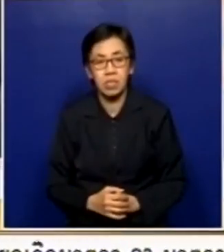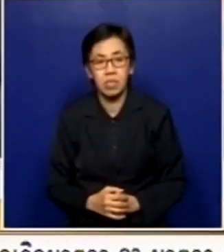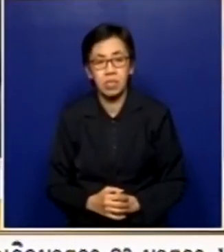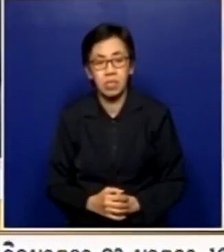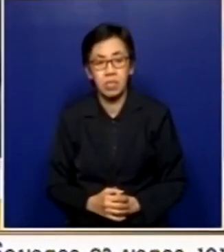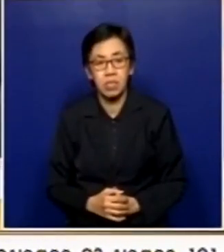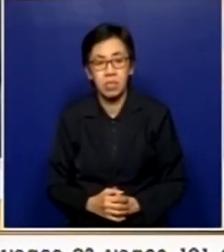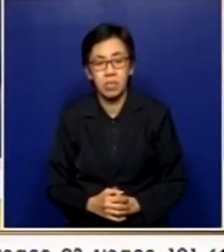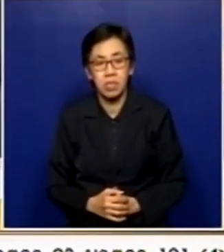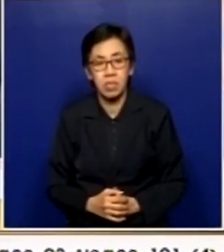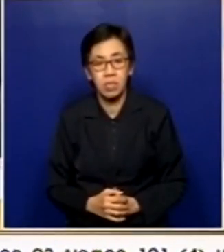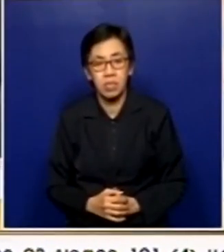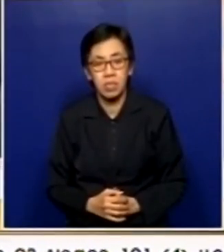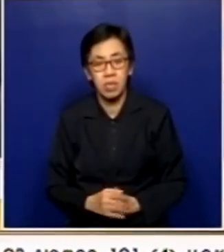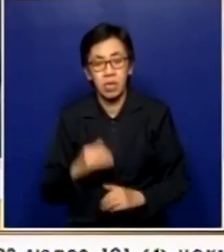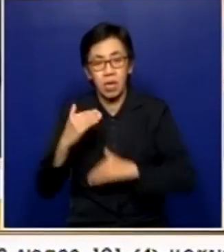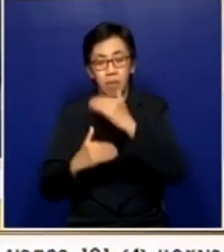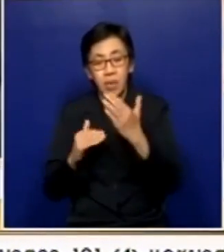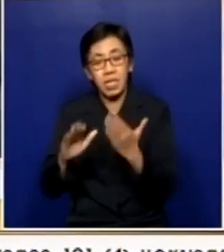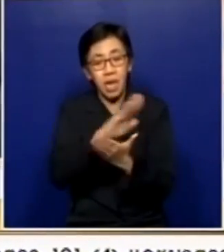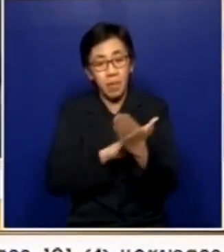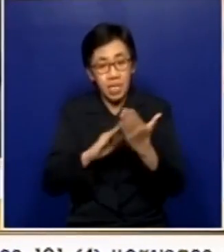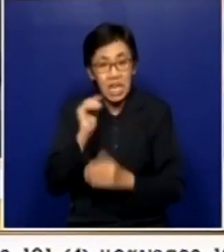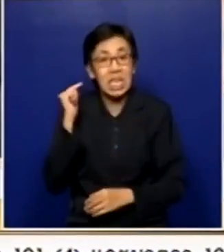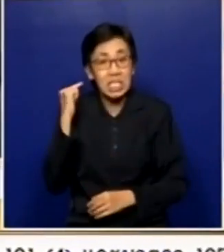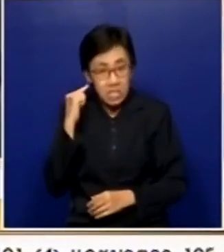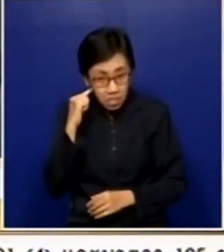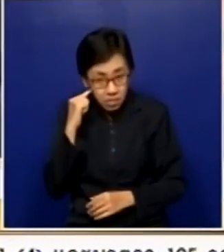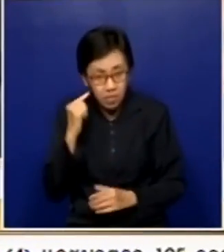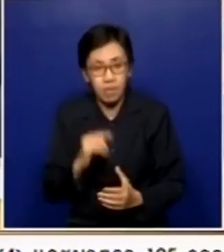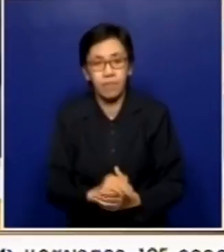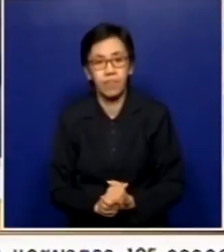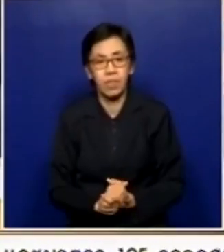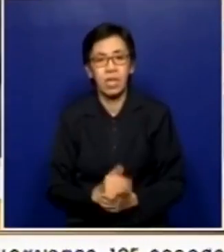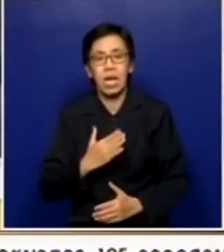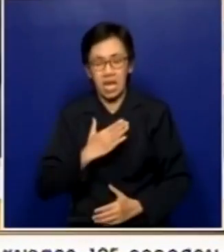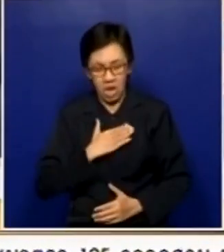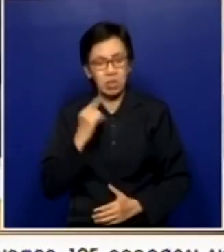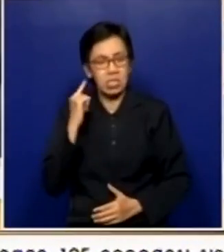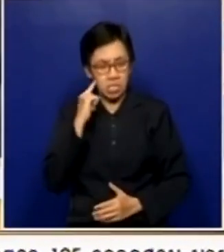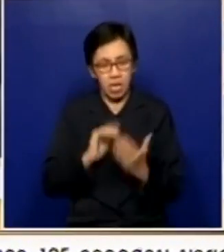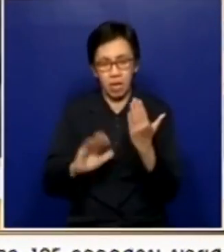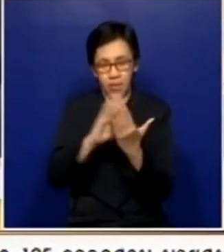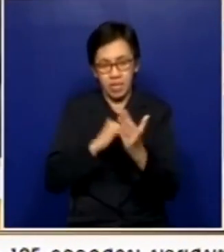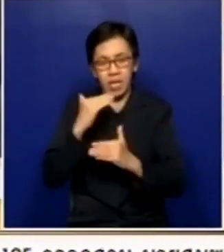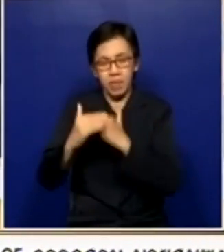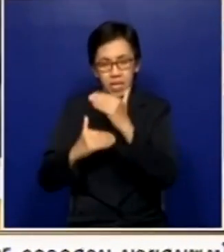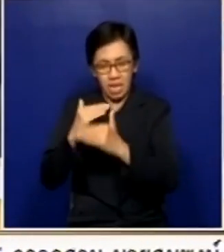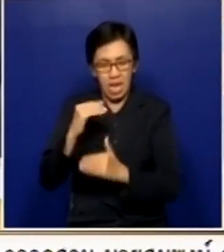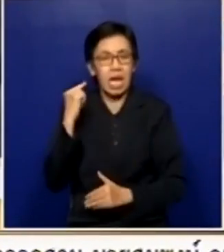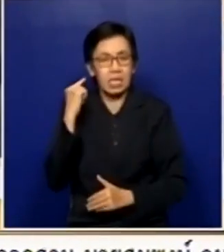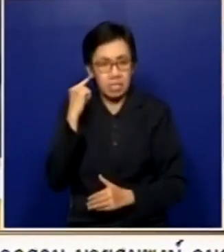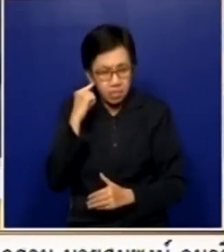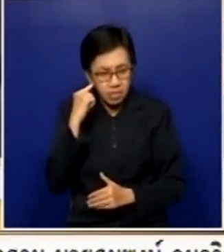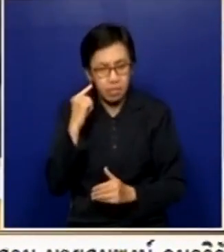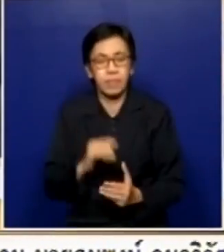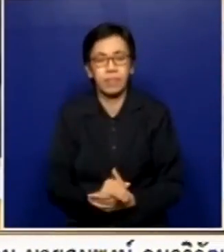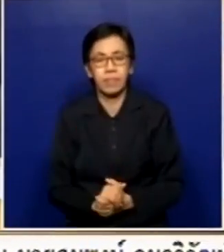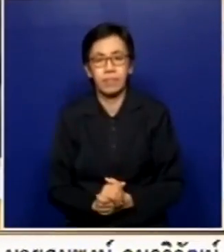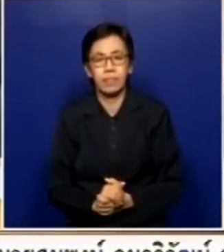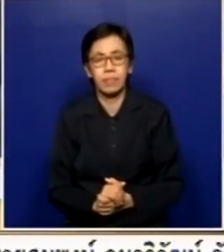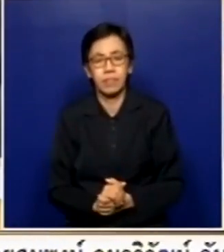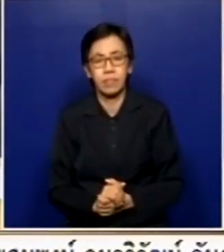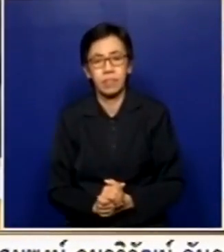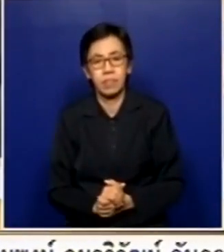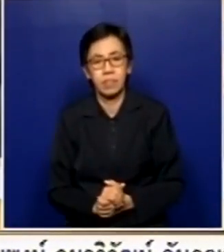แบงค์กับการพัฒนาประเทศไหมแน่นอนเราเชื่อเธอแต่นำไม่ได้แปลว่า